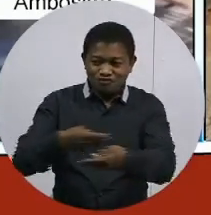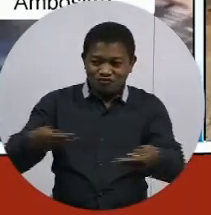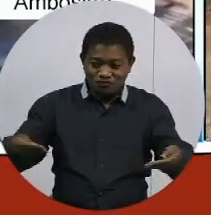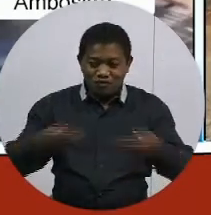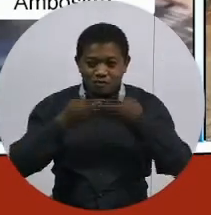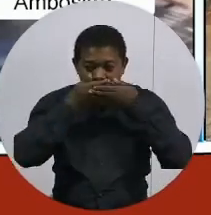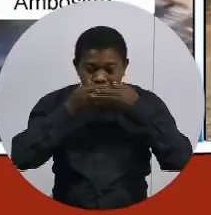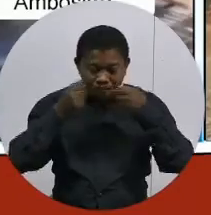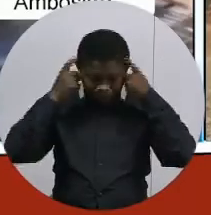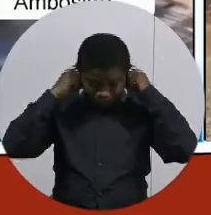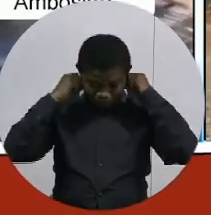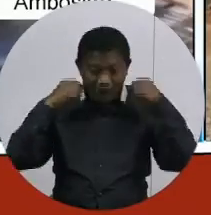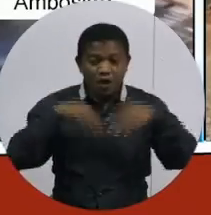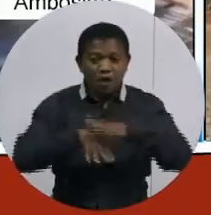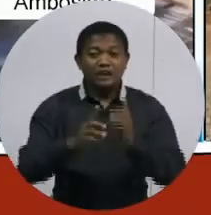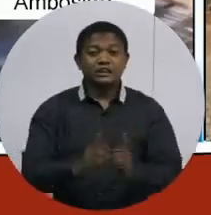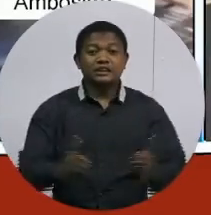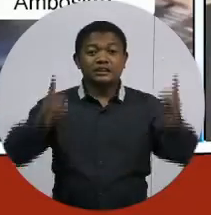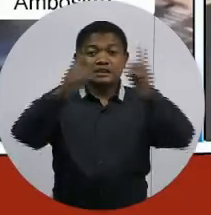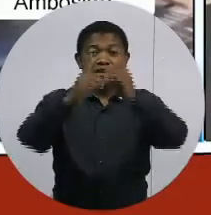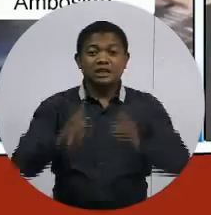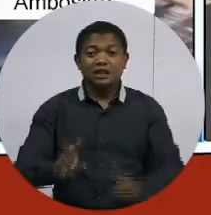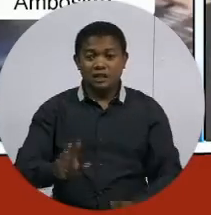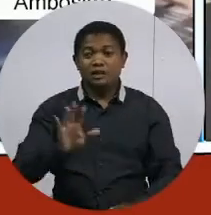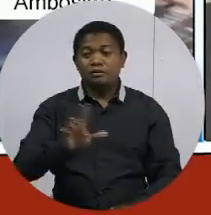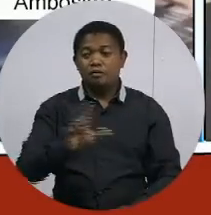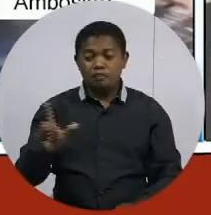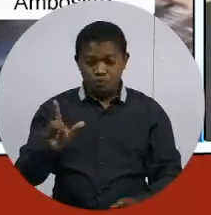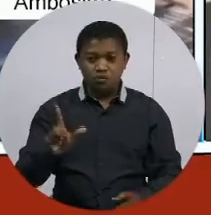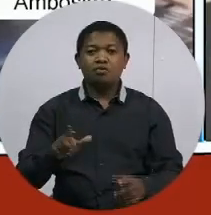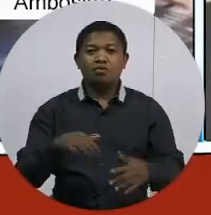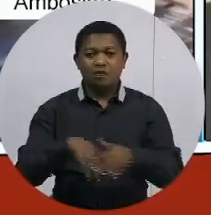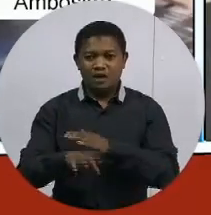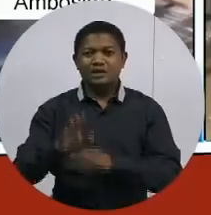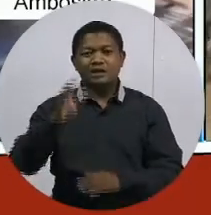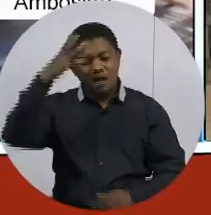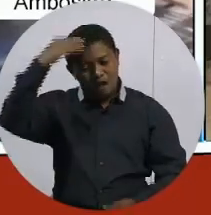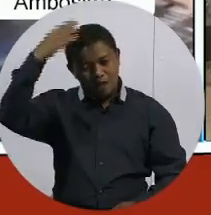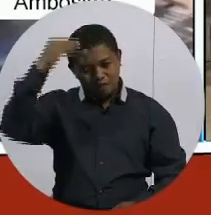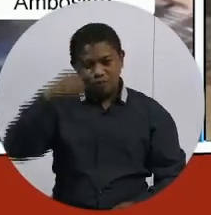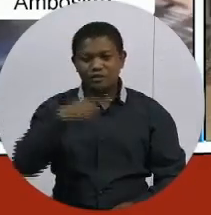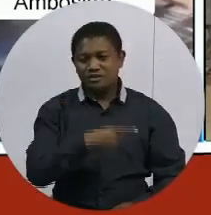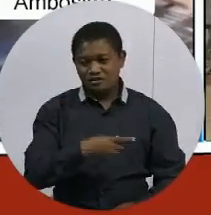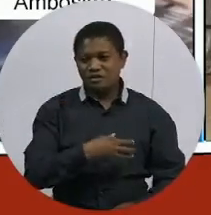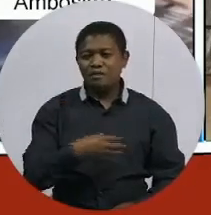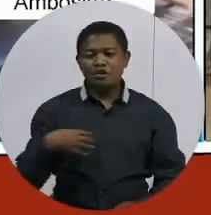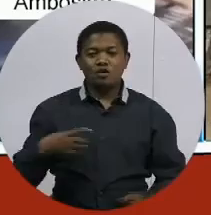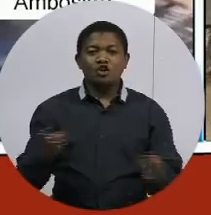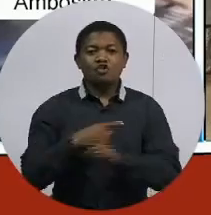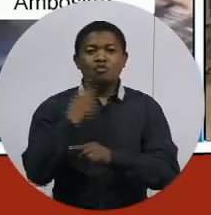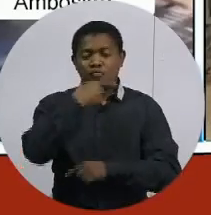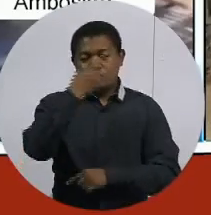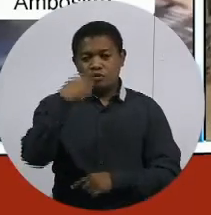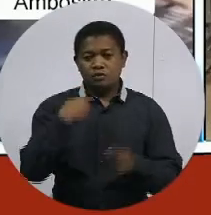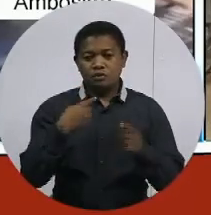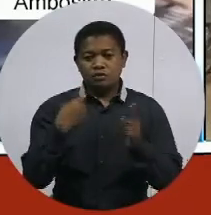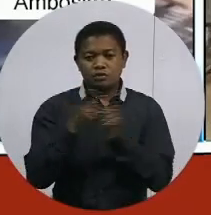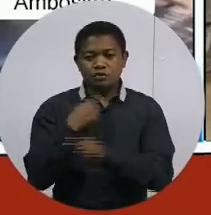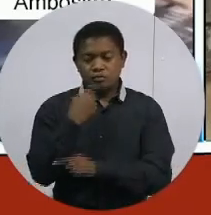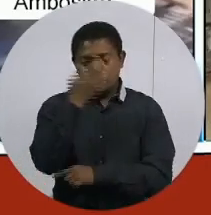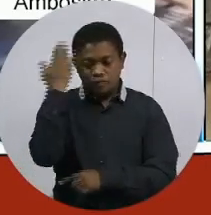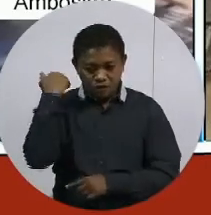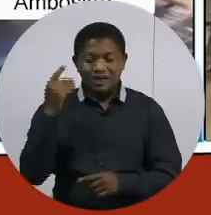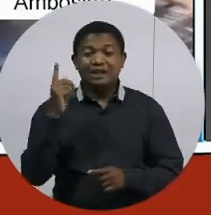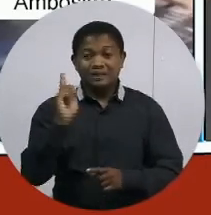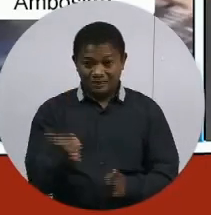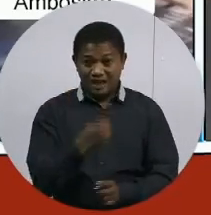anatin'ny distrikana Ambositra ny solombavam-bahoaka profesora Rasoazananera Marie Monique ka ireo kommunina enina sisa tsy nahazo no notolorana